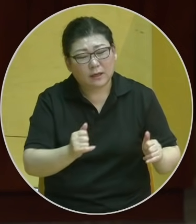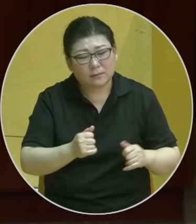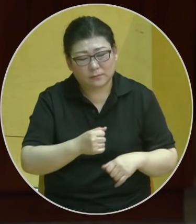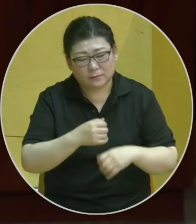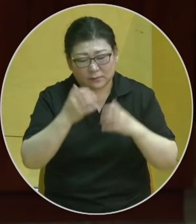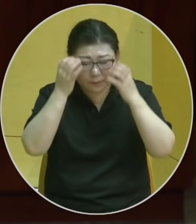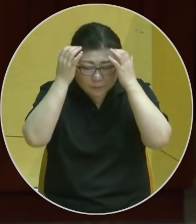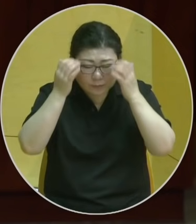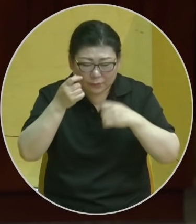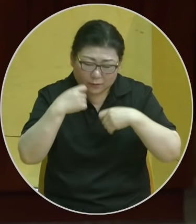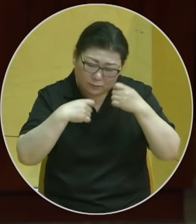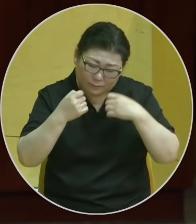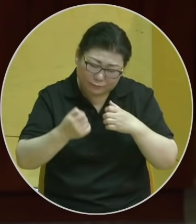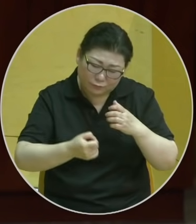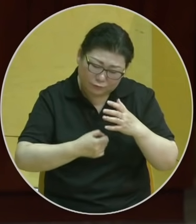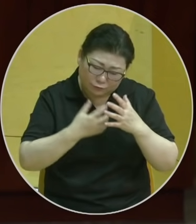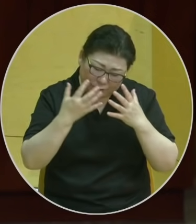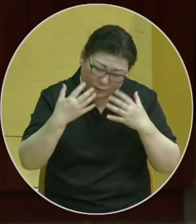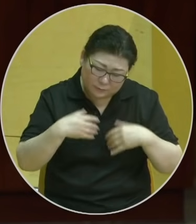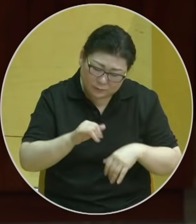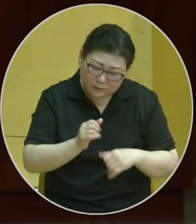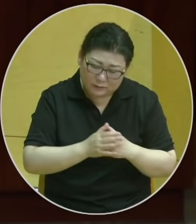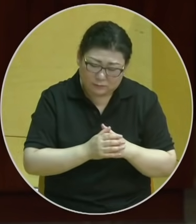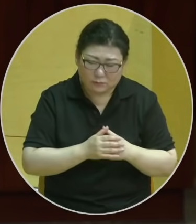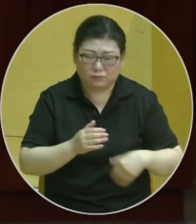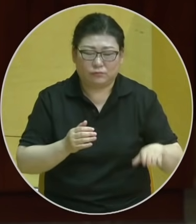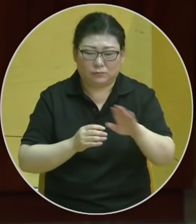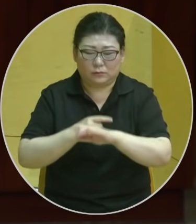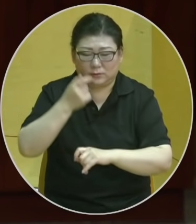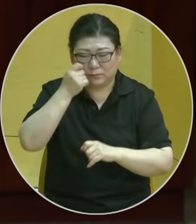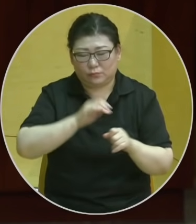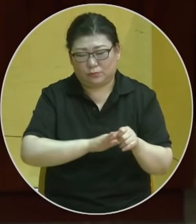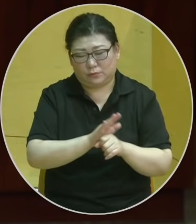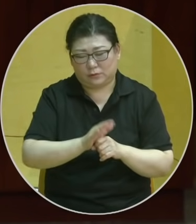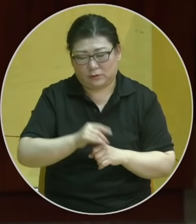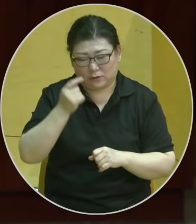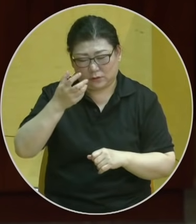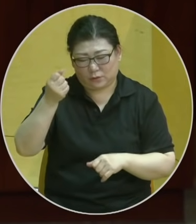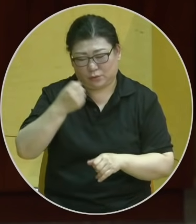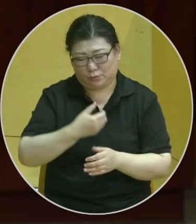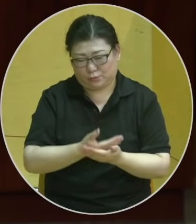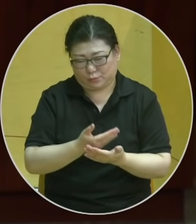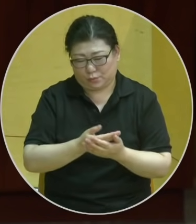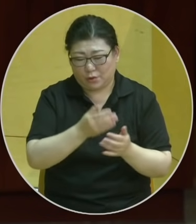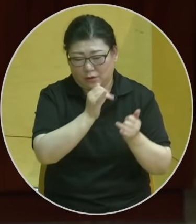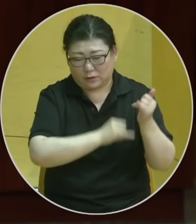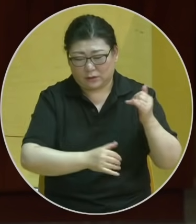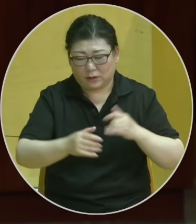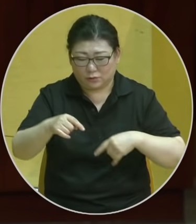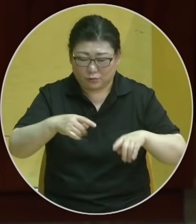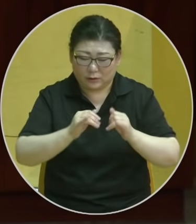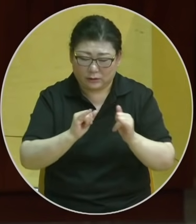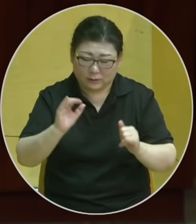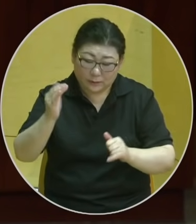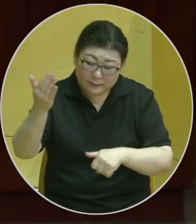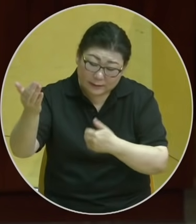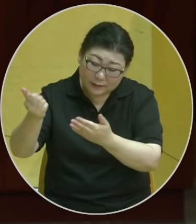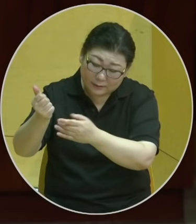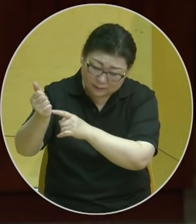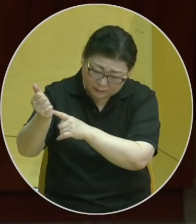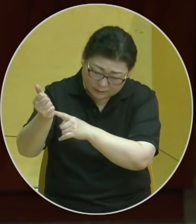있습니다. 주님, 저희를 불쌍히 여겨 주시옵소서. 역사의 주관자 되시는 하나님께 부르짖고